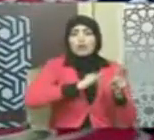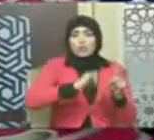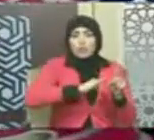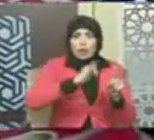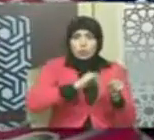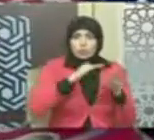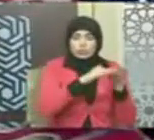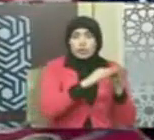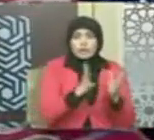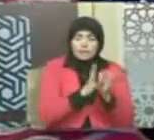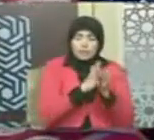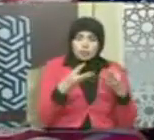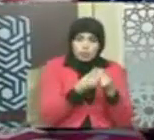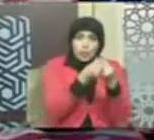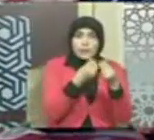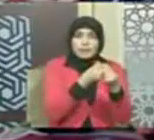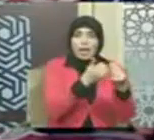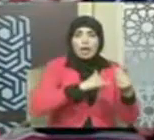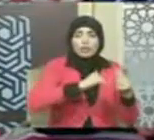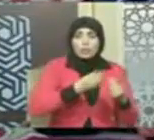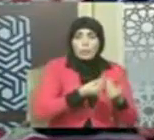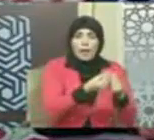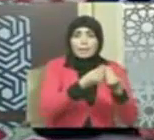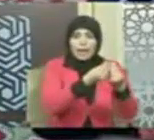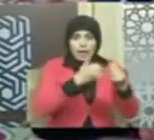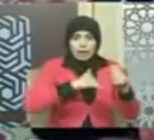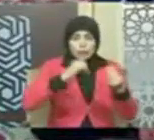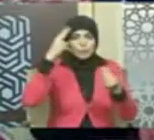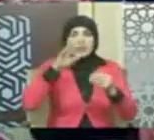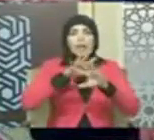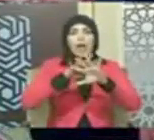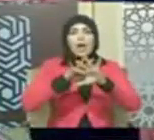في صحبته وماله أبو بكر.